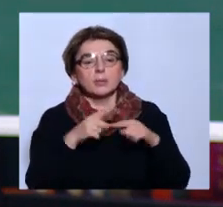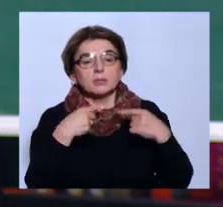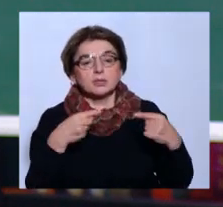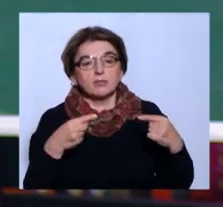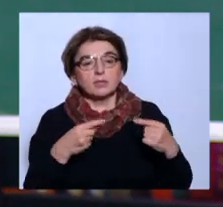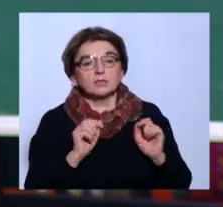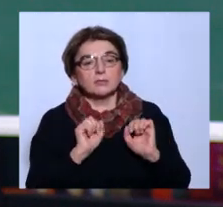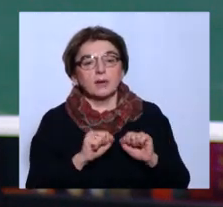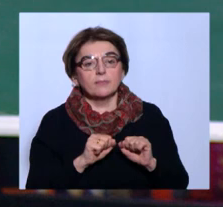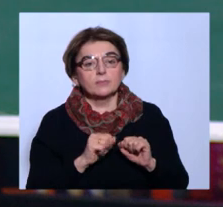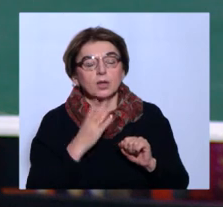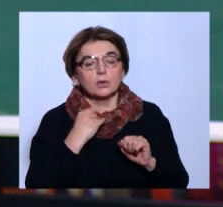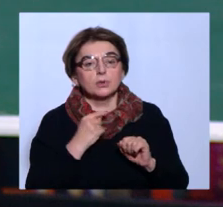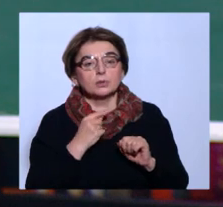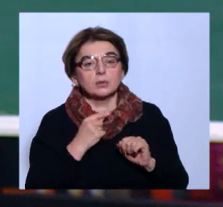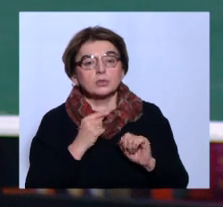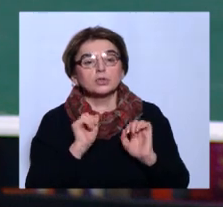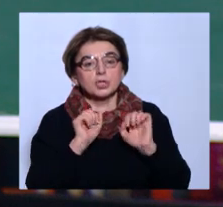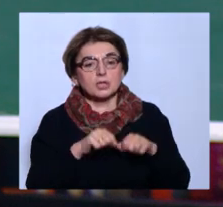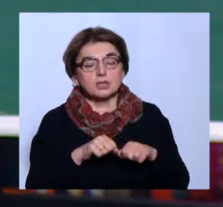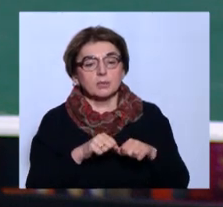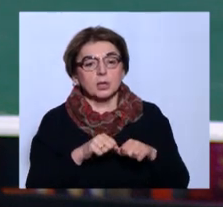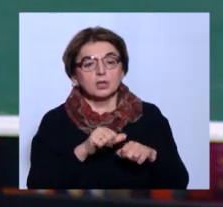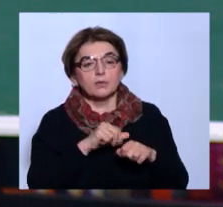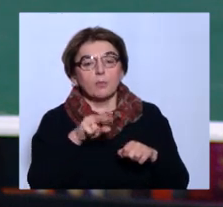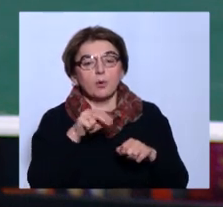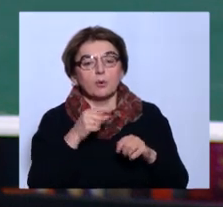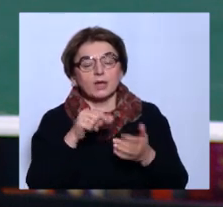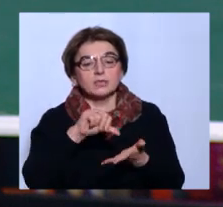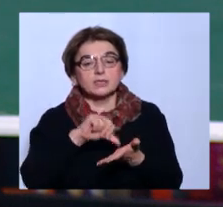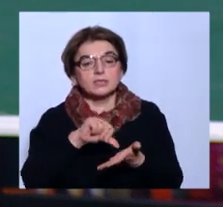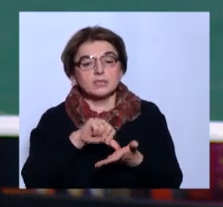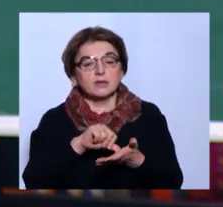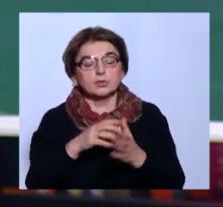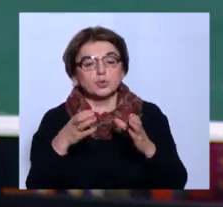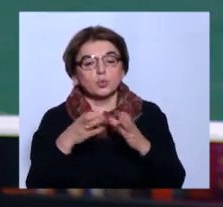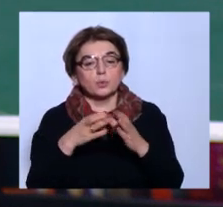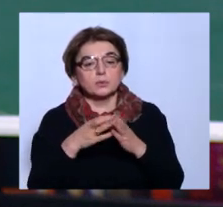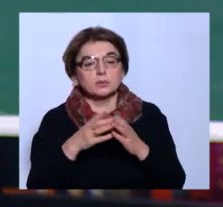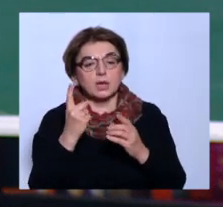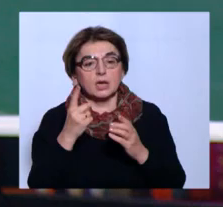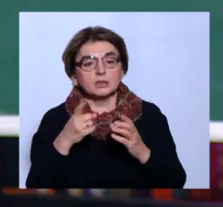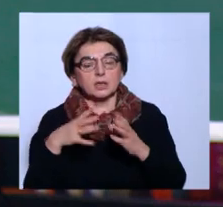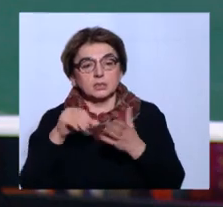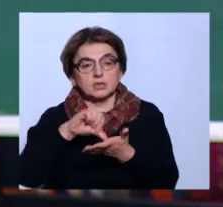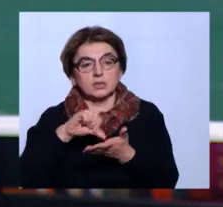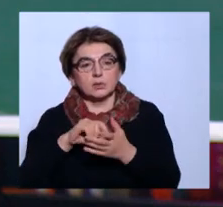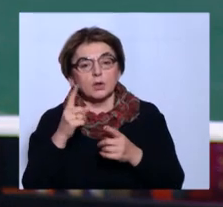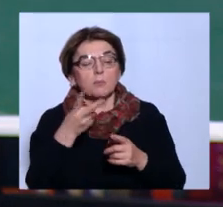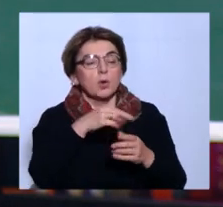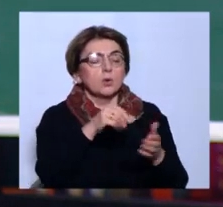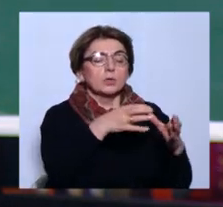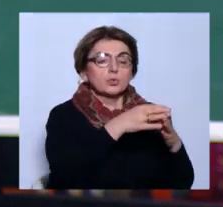ძალიან დიდი ალბათობით შესაძლებელია, რომ პოპულაციის ერთი წევრი, ერთი ჯგუფის, ერთი პოპულაციის წევრები შეხვდნენ